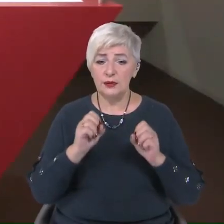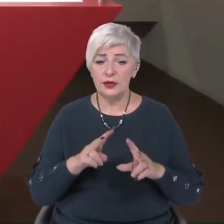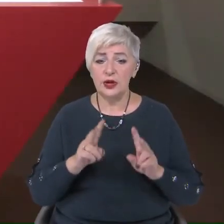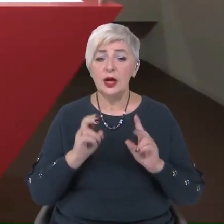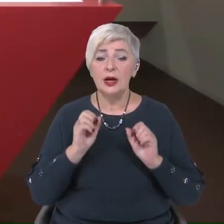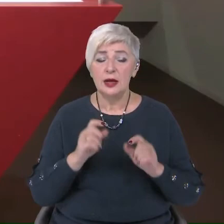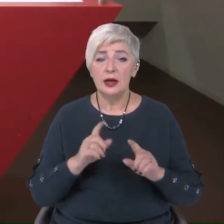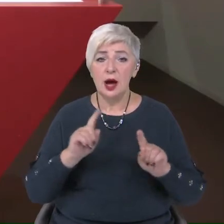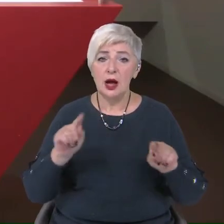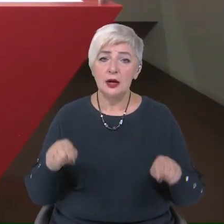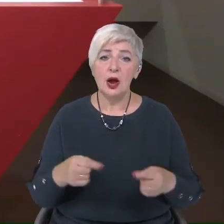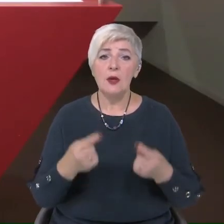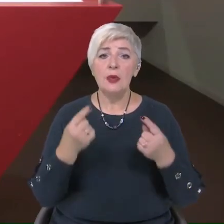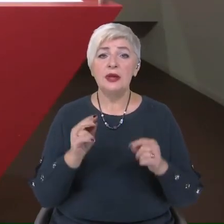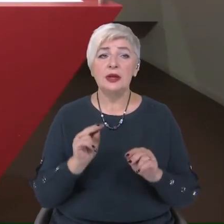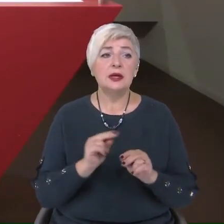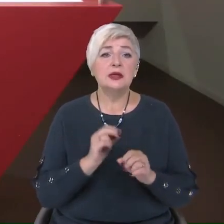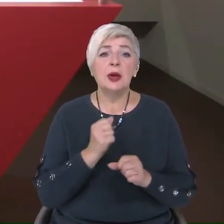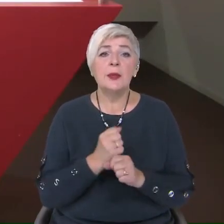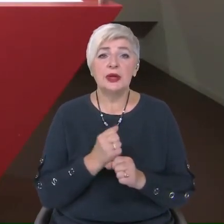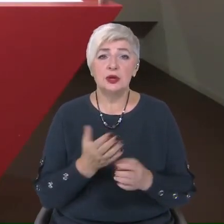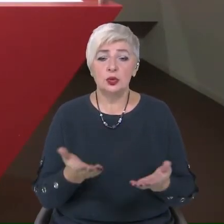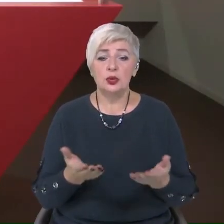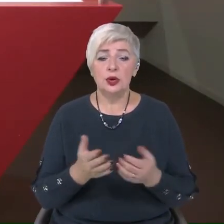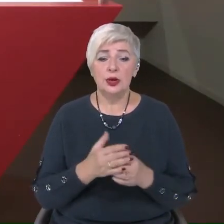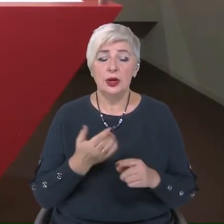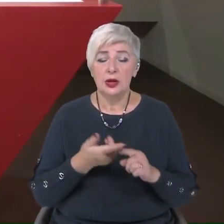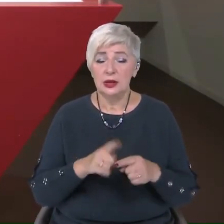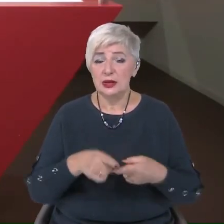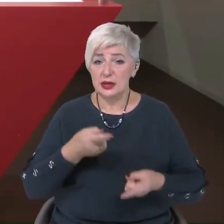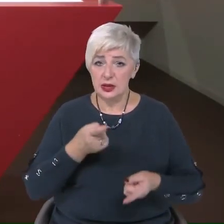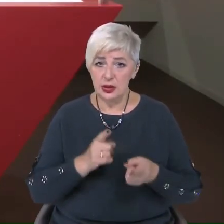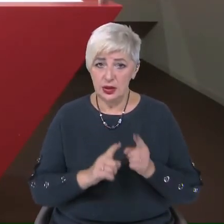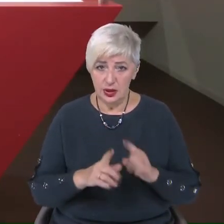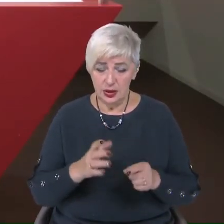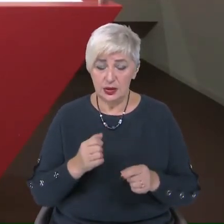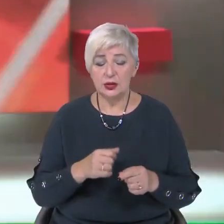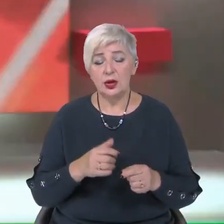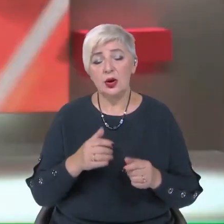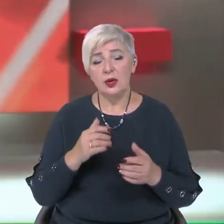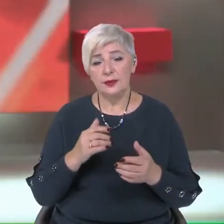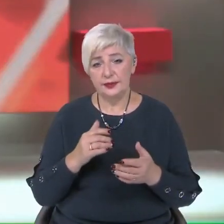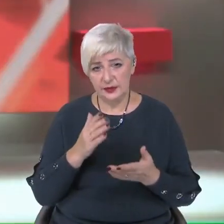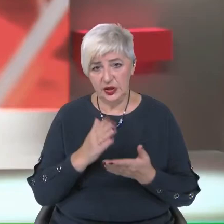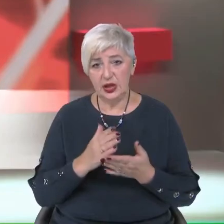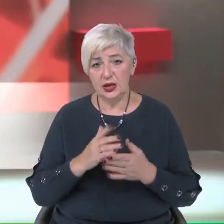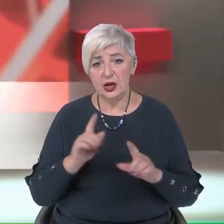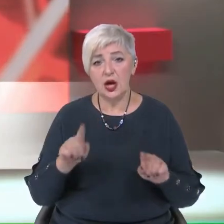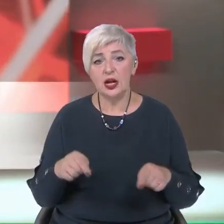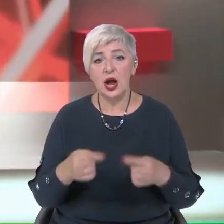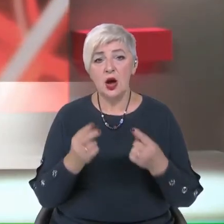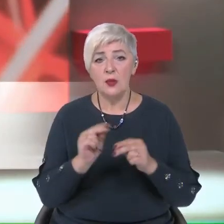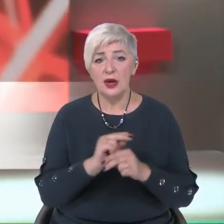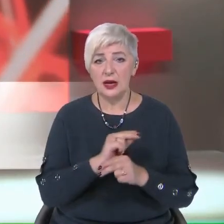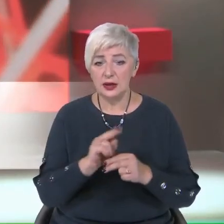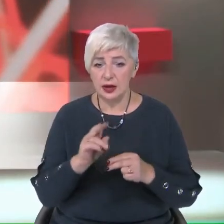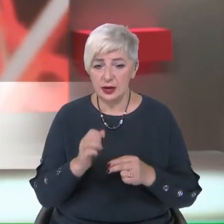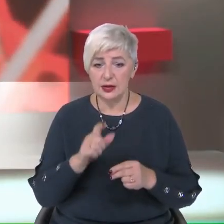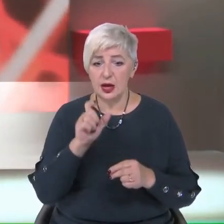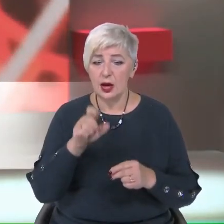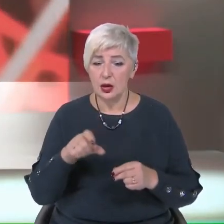як реабілітація, як це працює? Це дійсно має і ознаки реабілітації, оскільки люди знаходяться